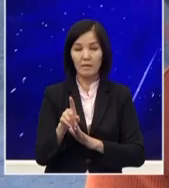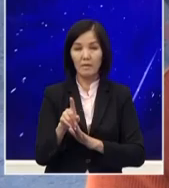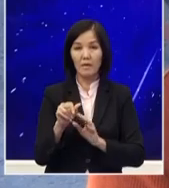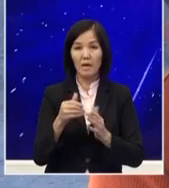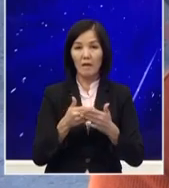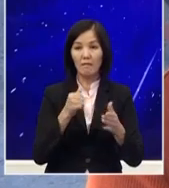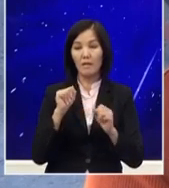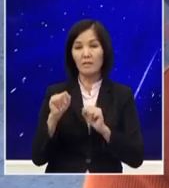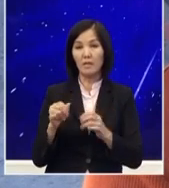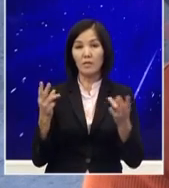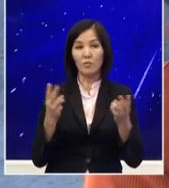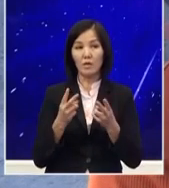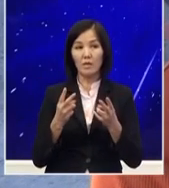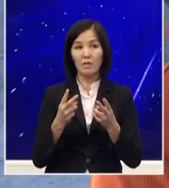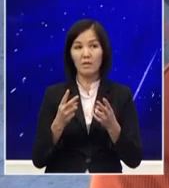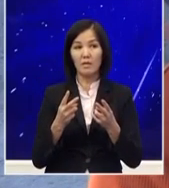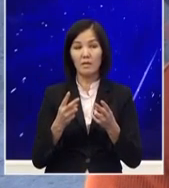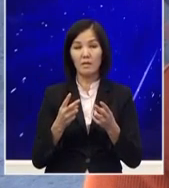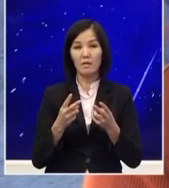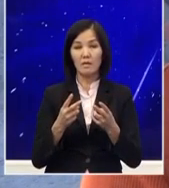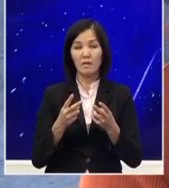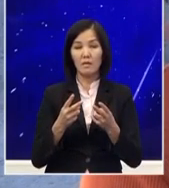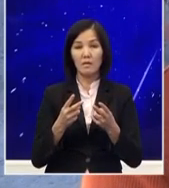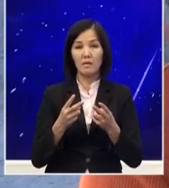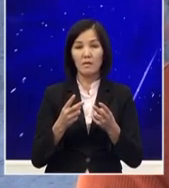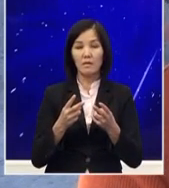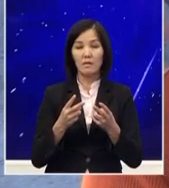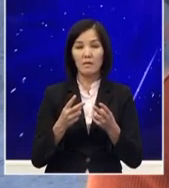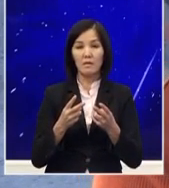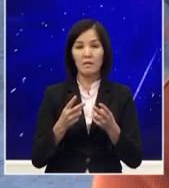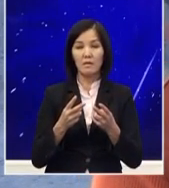қорлық жоқ дейді қазақ, сол себепті енді біздің сондай